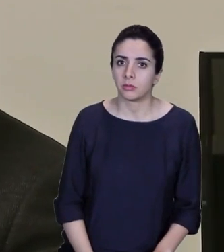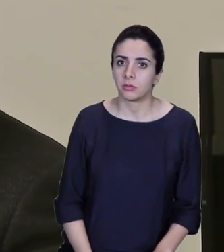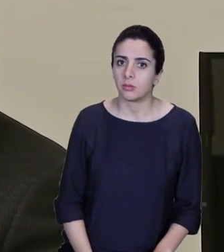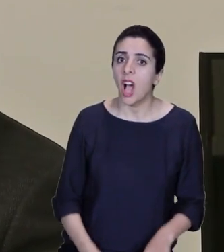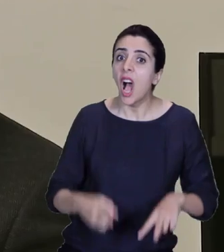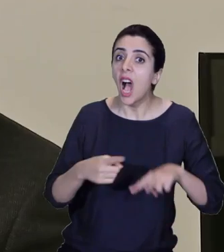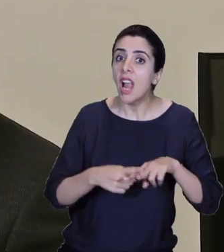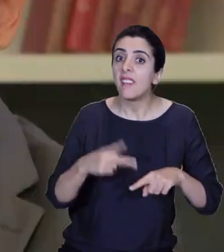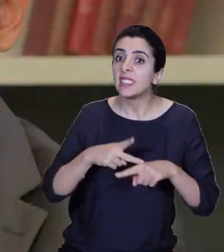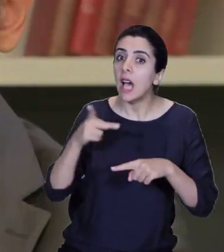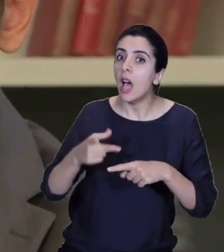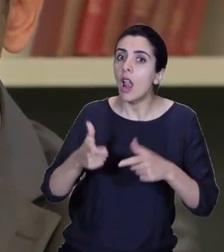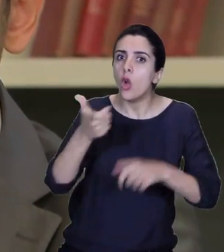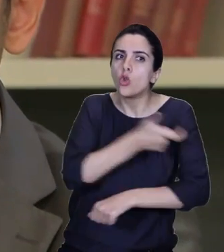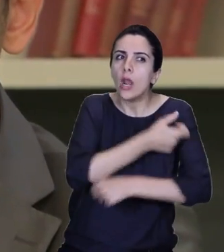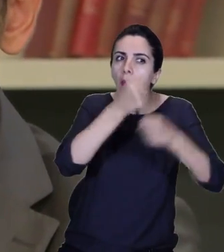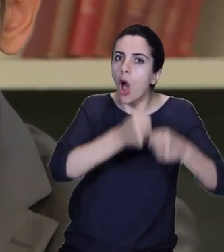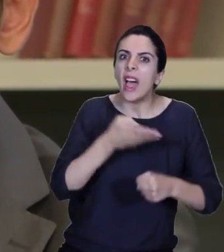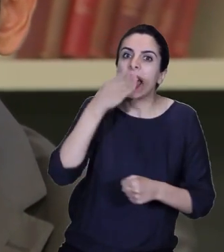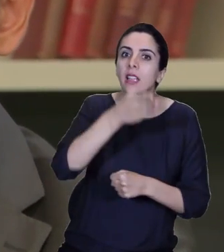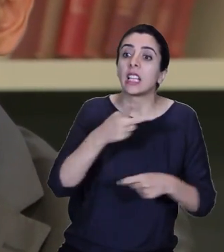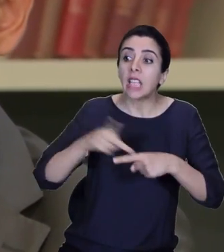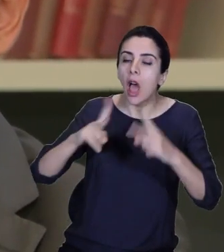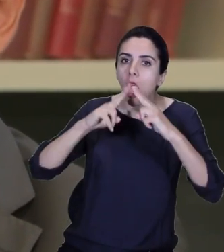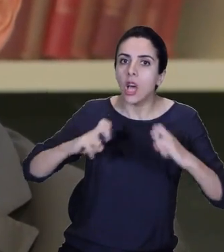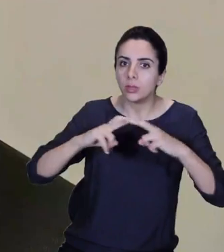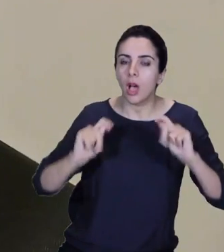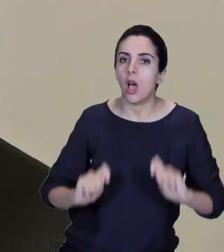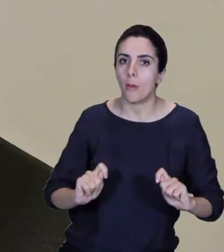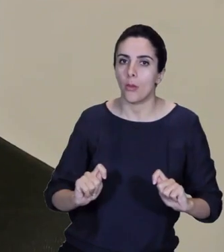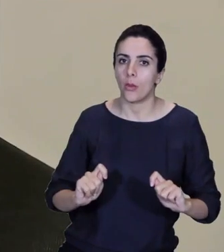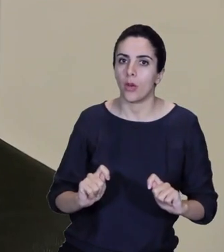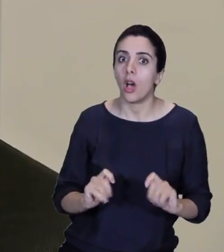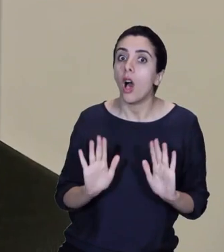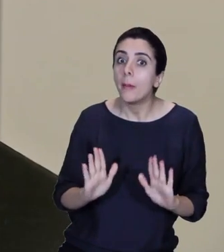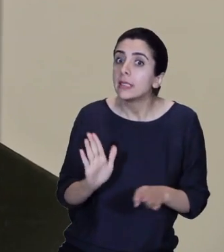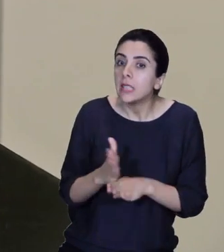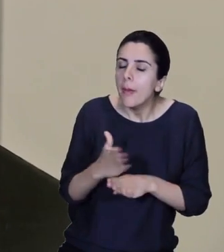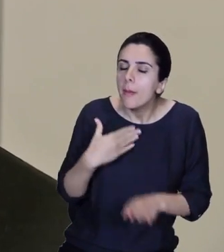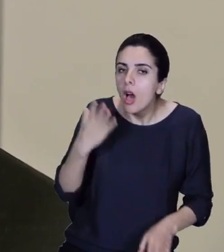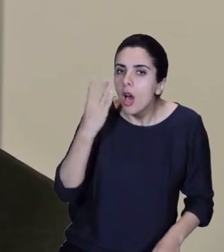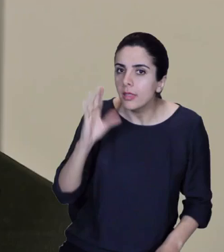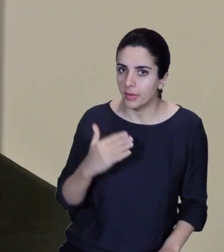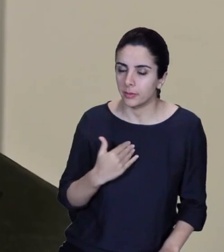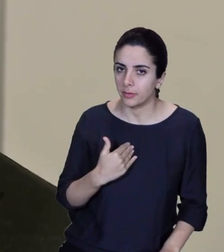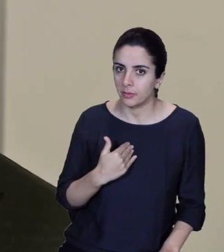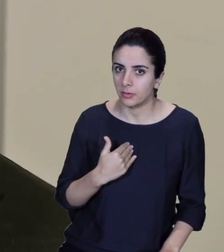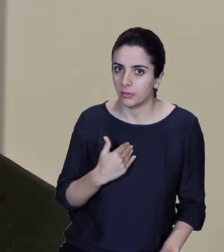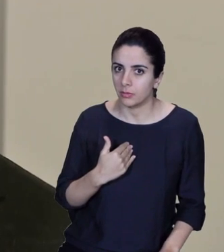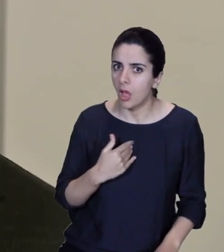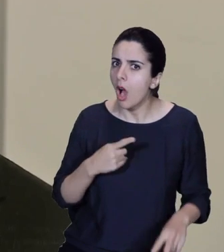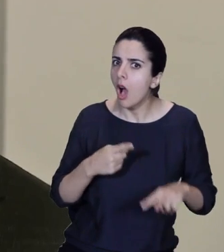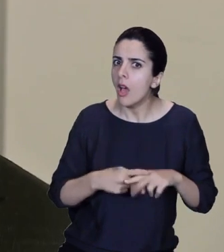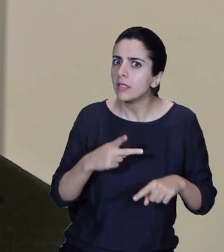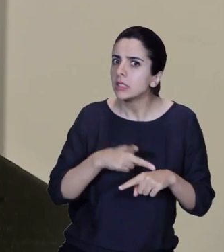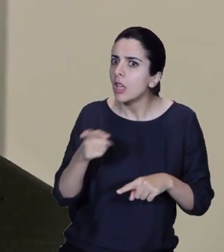Sanırım Alev Zehra'nın kaldığı yurda gitti. Zehra'yı araştırıyor. Ama nedenini anlamadım.